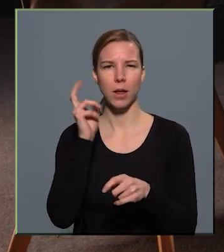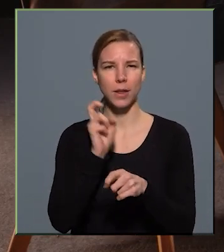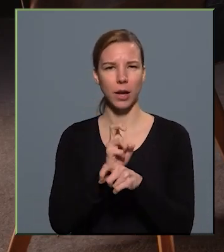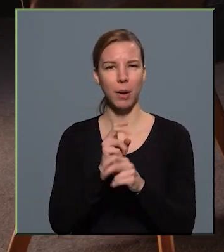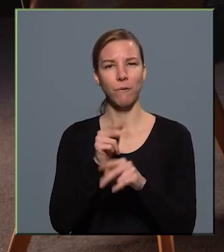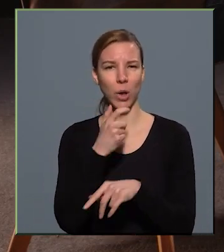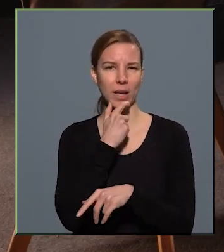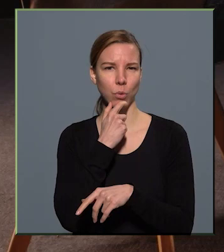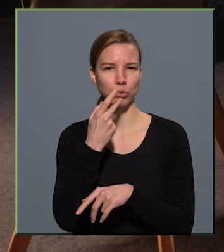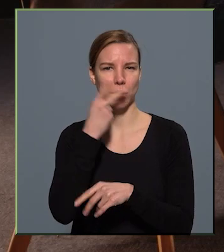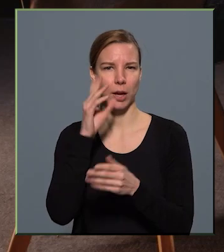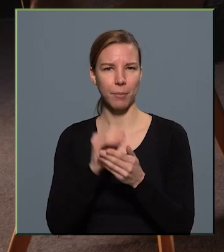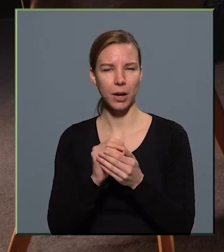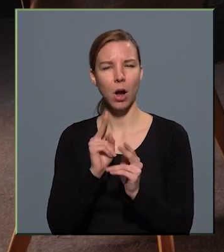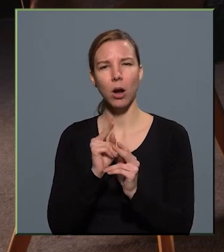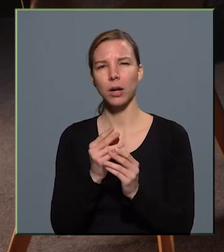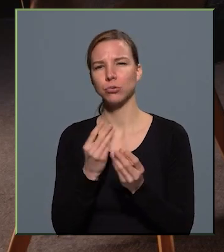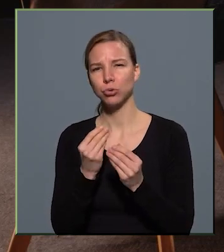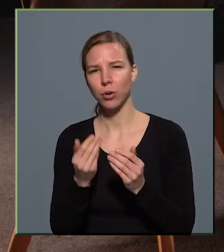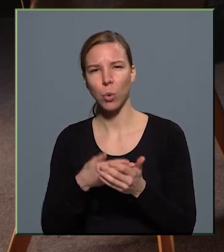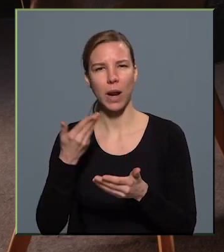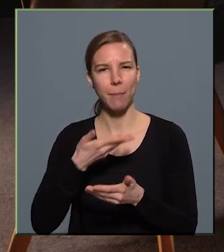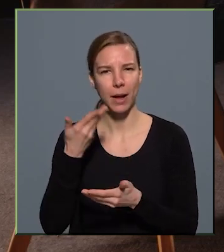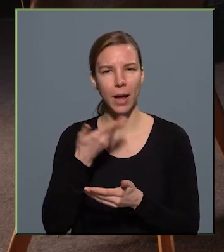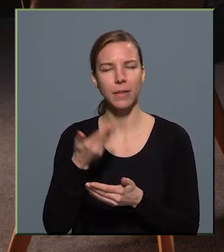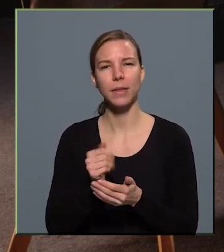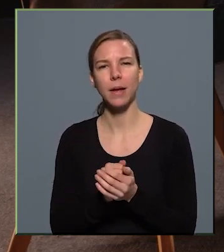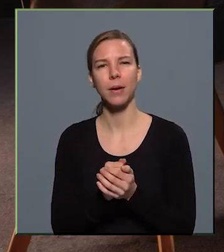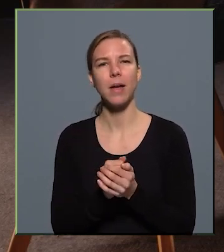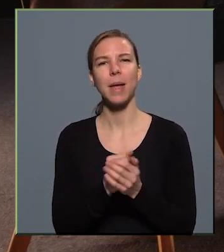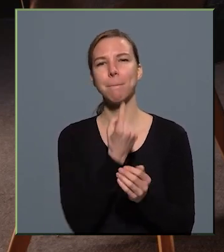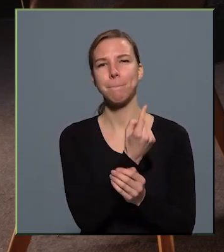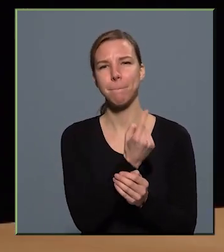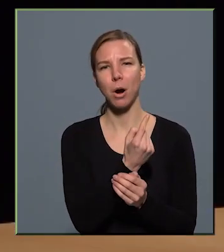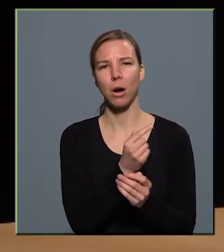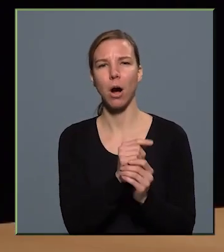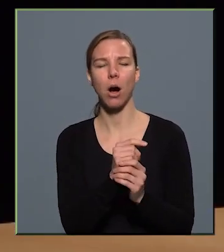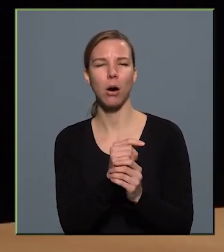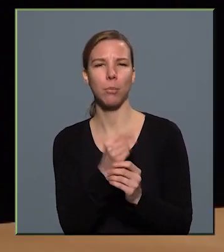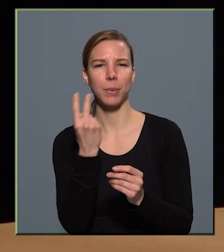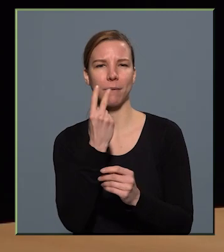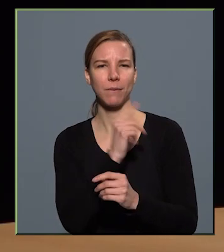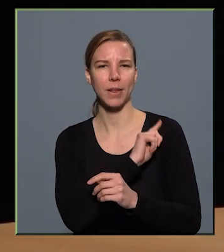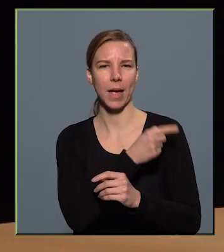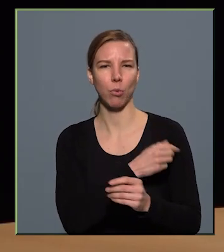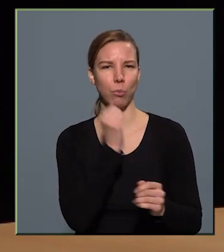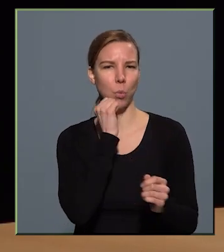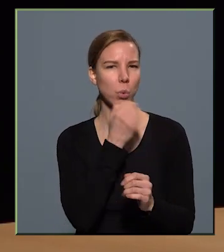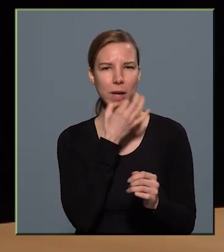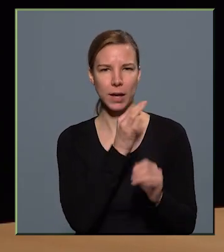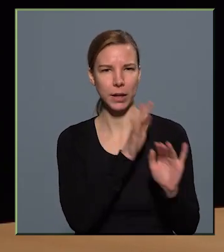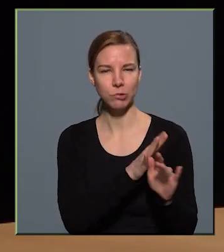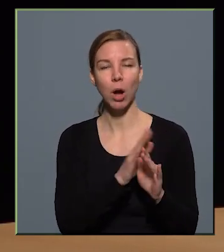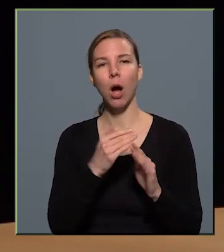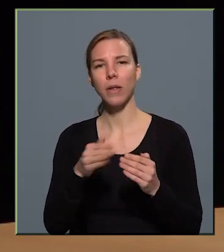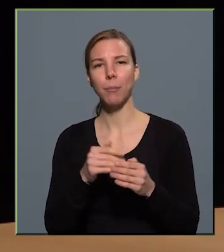főleg idősebb szakemberek, akik nagyon sokszor előhozták azt. Nem igazán a Bős Nagymaros kérdését, hanem annak a kérdését, hogy